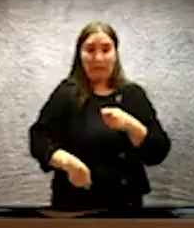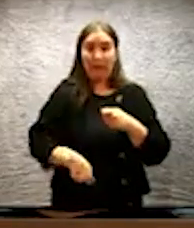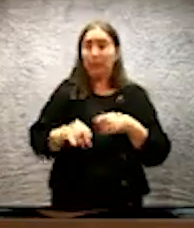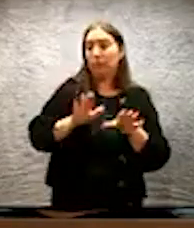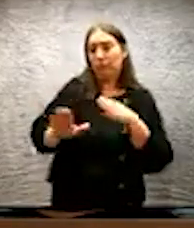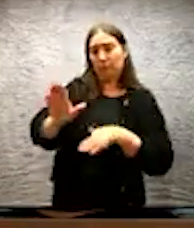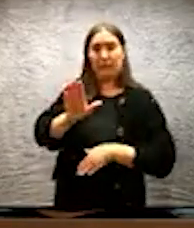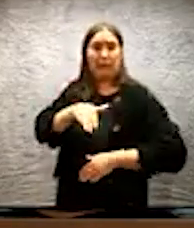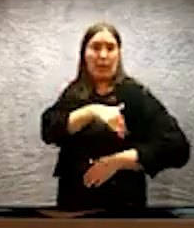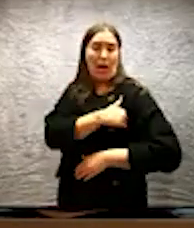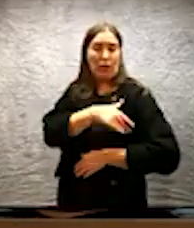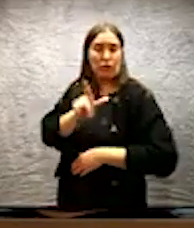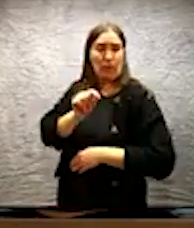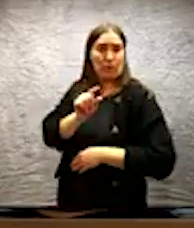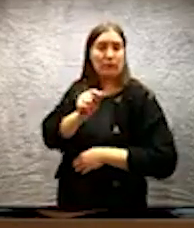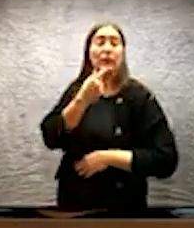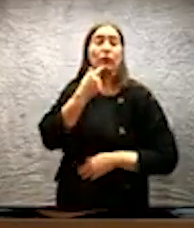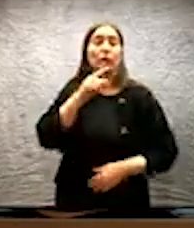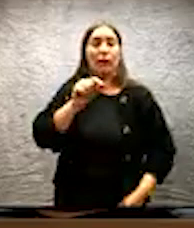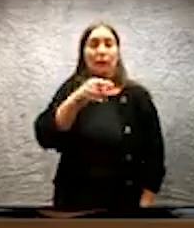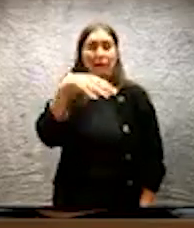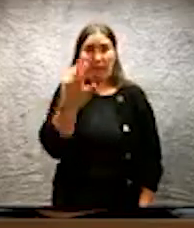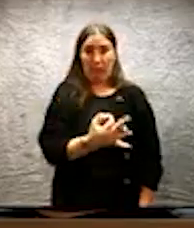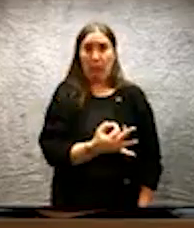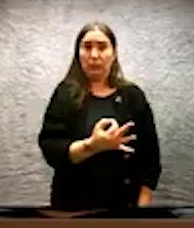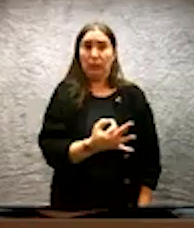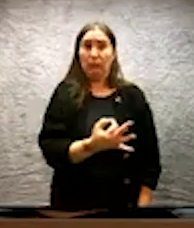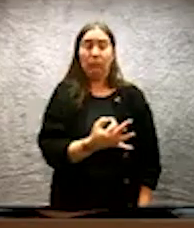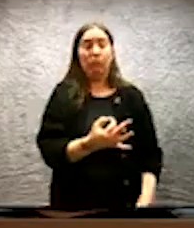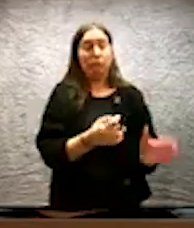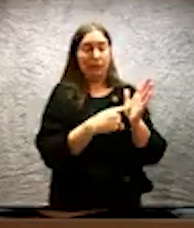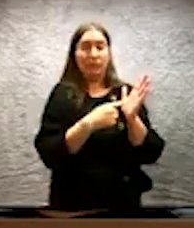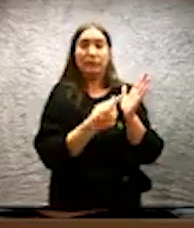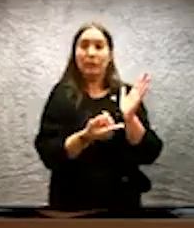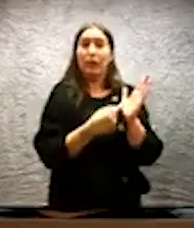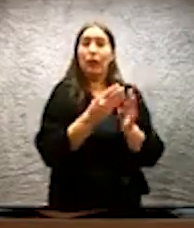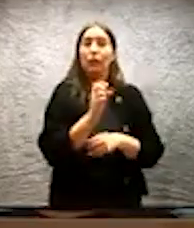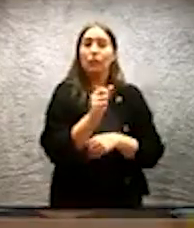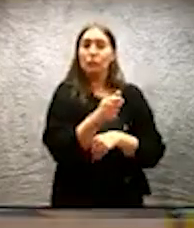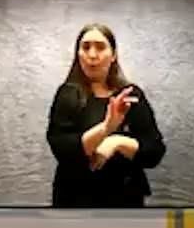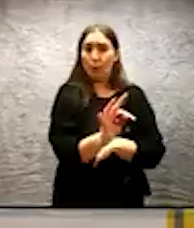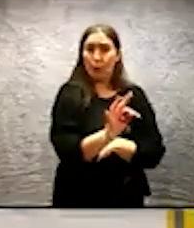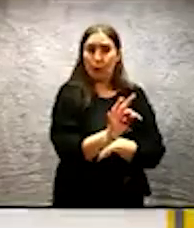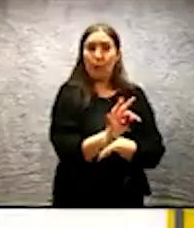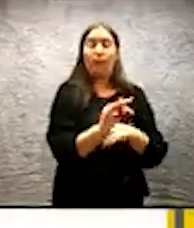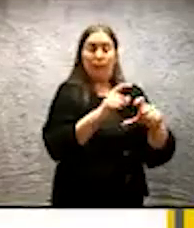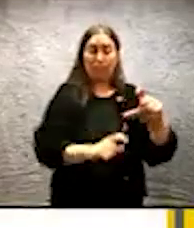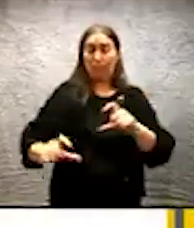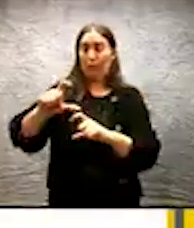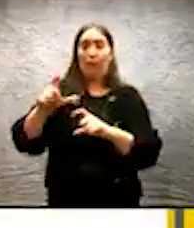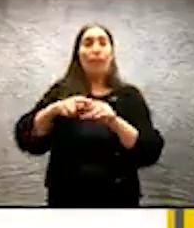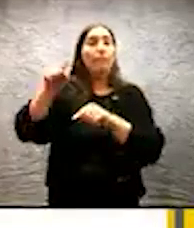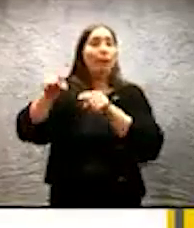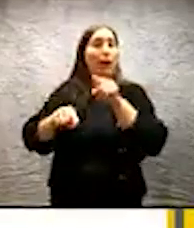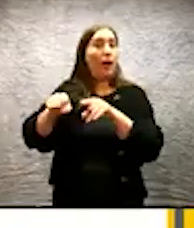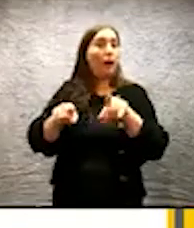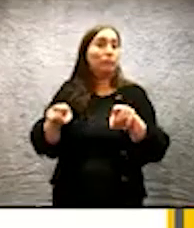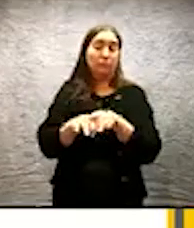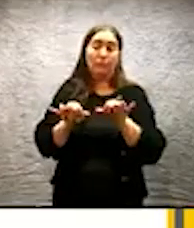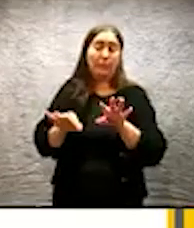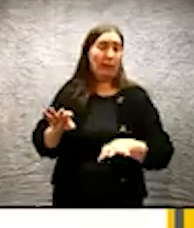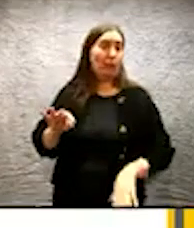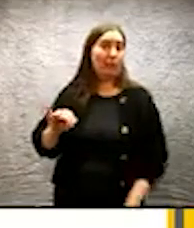police, soit 20% du traitement indiciaire brut. Une part variable, tout comme l'IFSE. Hein. Montant